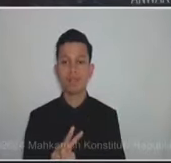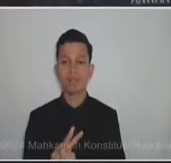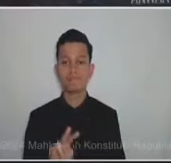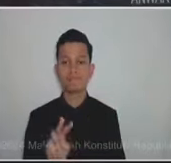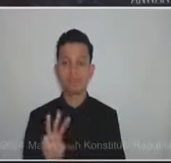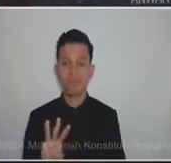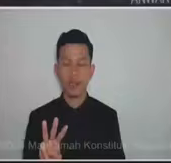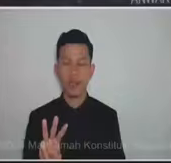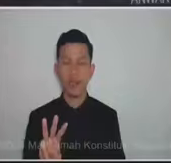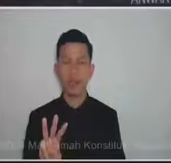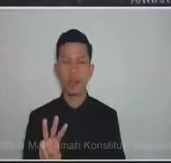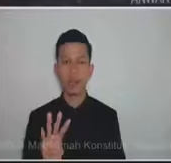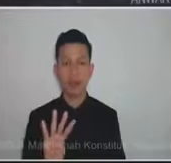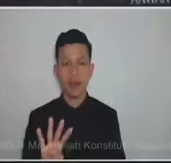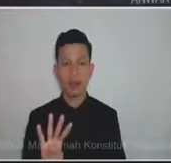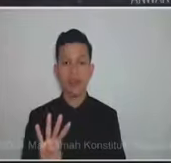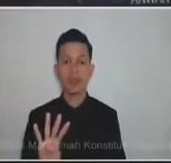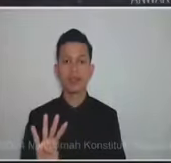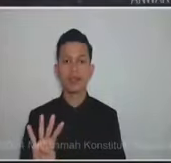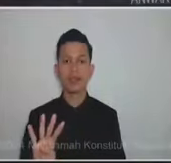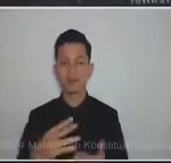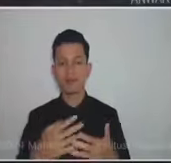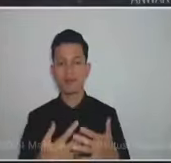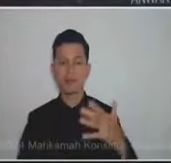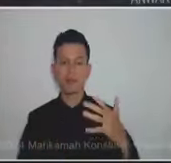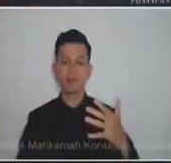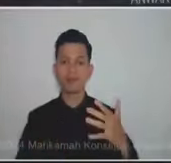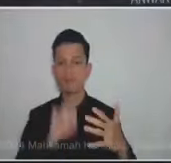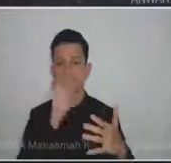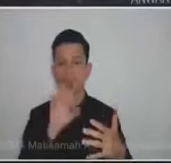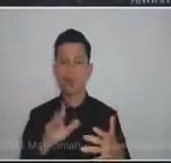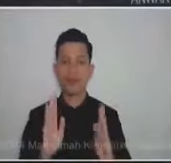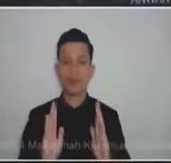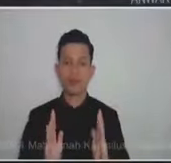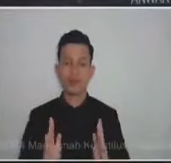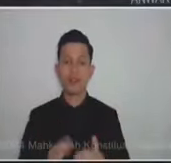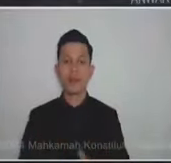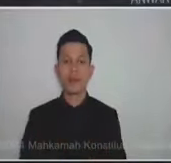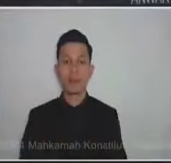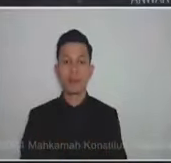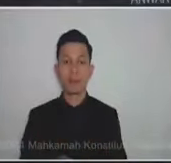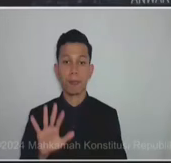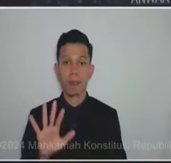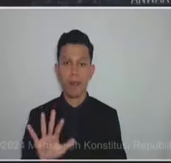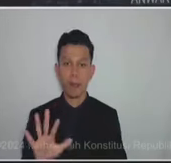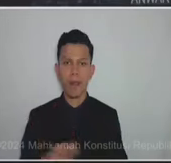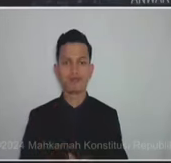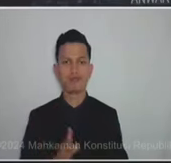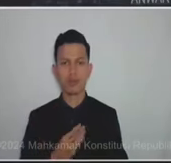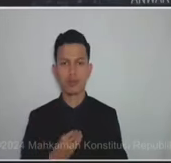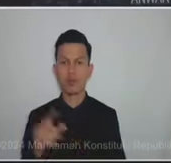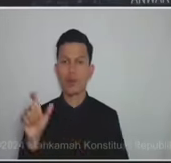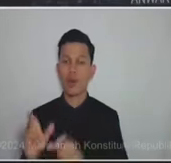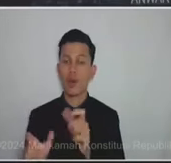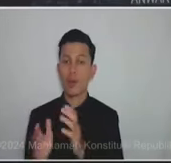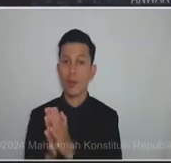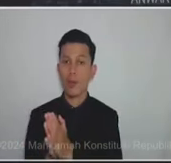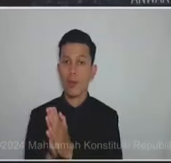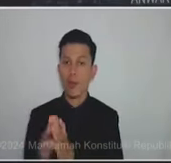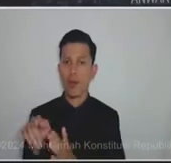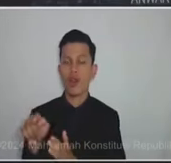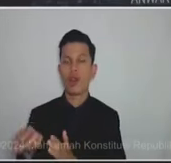3 4 dianggap diucapkan lima bahwa menurut para pemohon